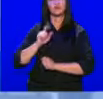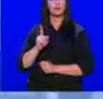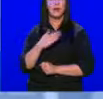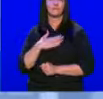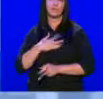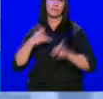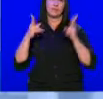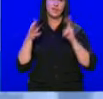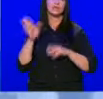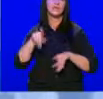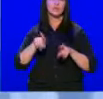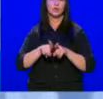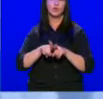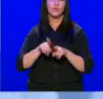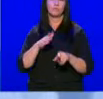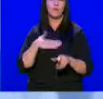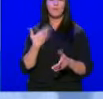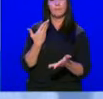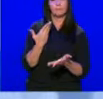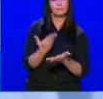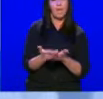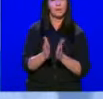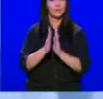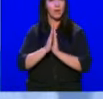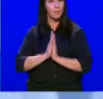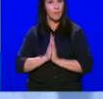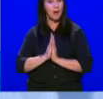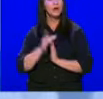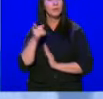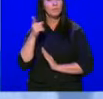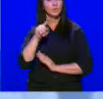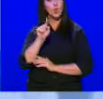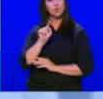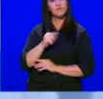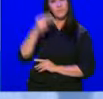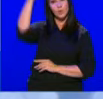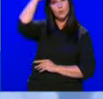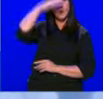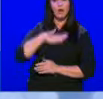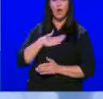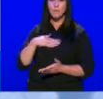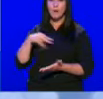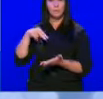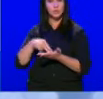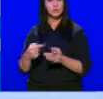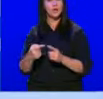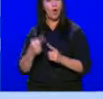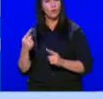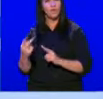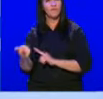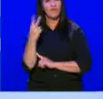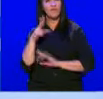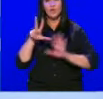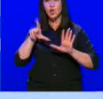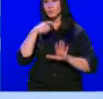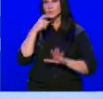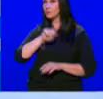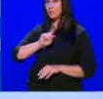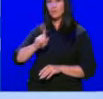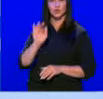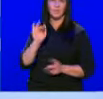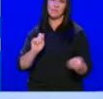да има решение, след като има подадена молба. Но по този въпрос България има позиция още от 2008 година и тя не може